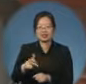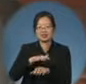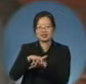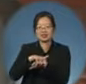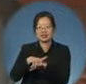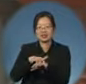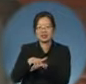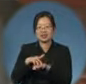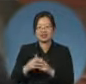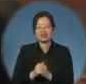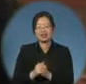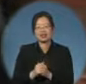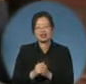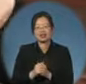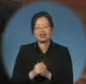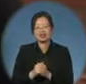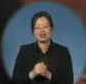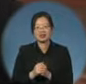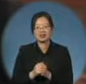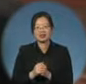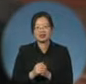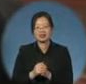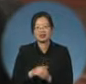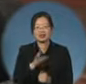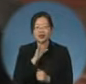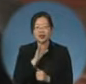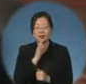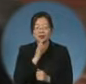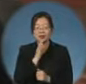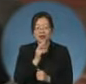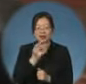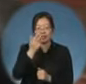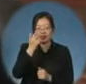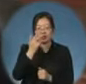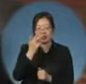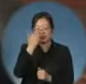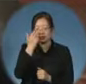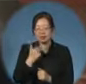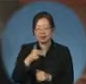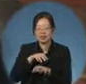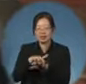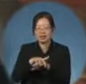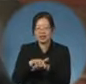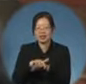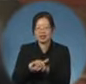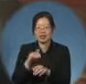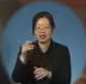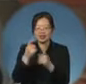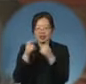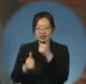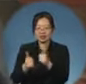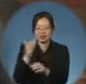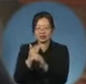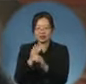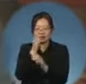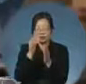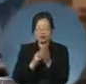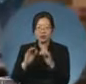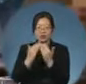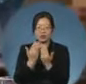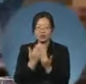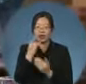저의 이렇게 굴러가는 그 정말 눈먼 체제가 입시 위주로 굴러가고 있고 모든 엄마들이 이제